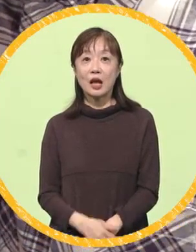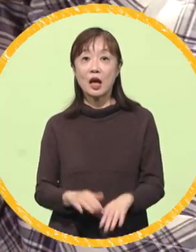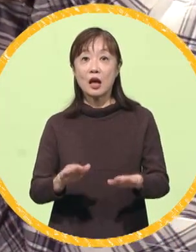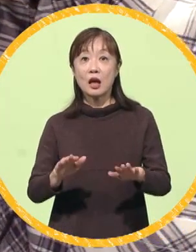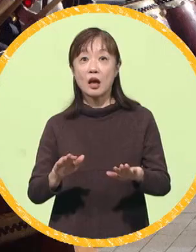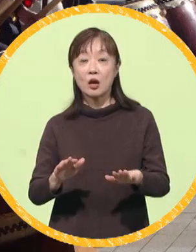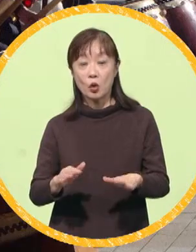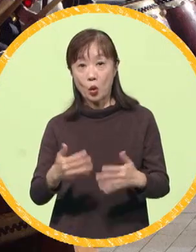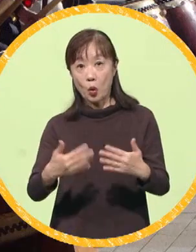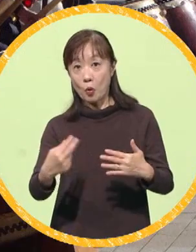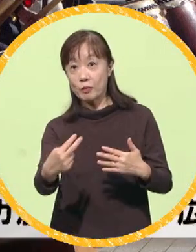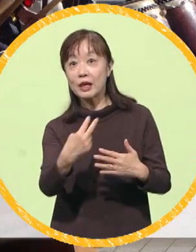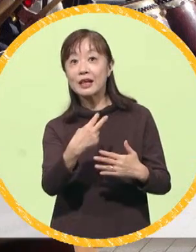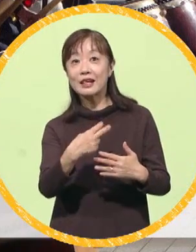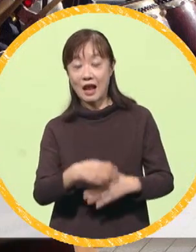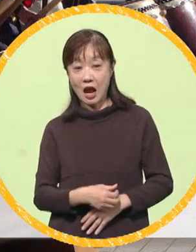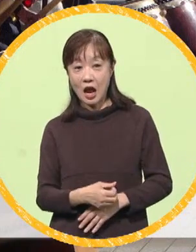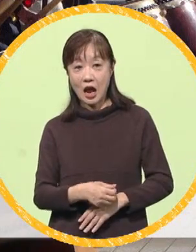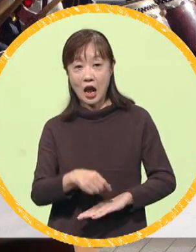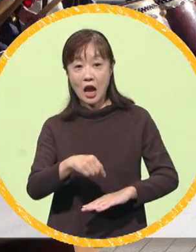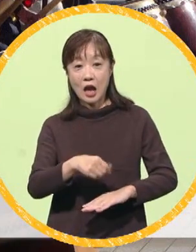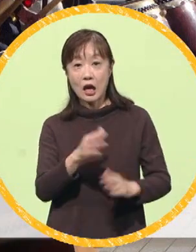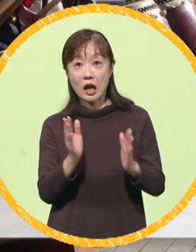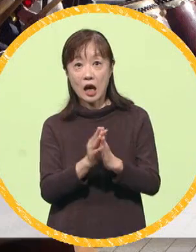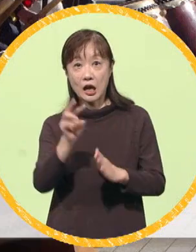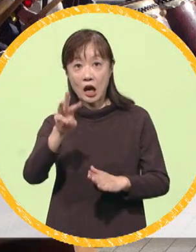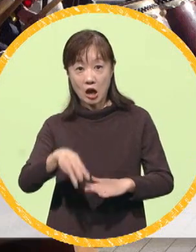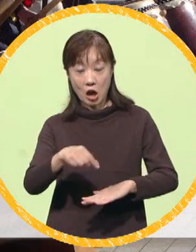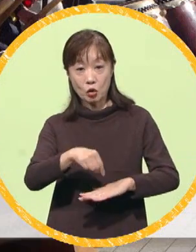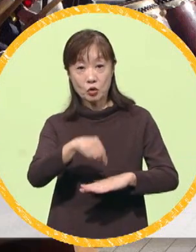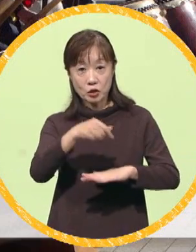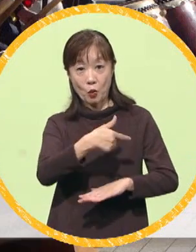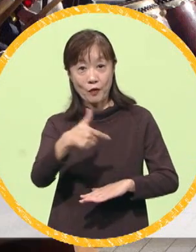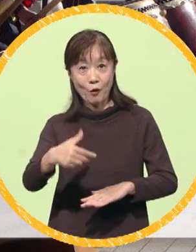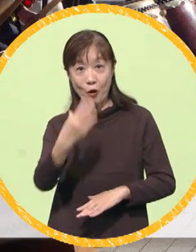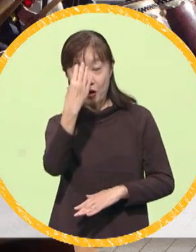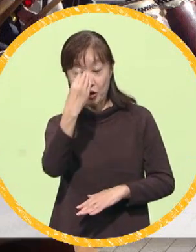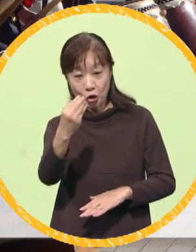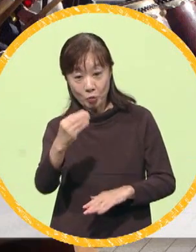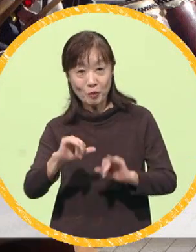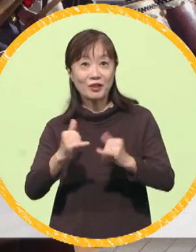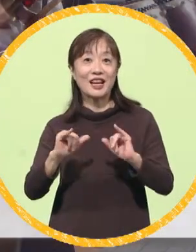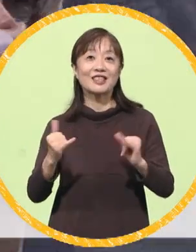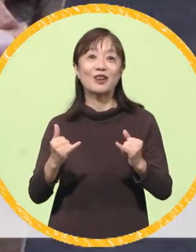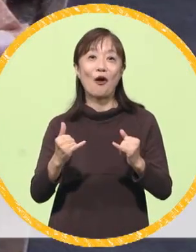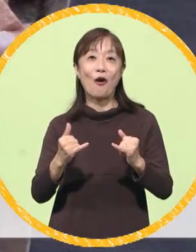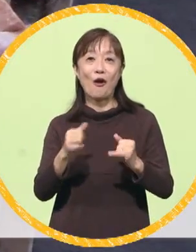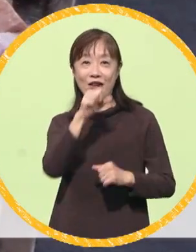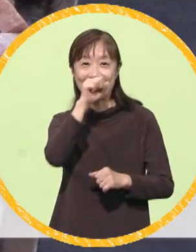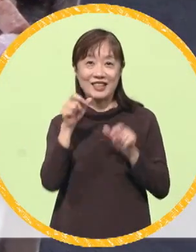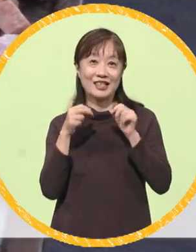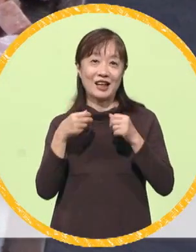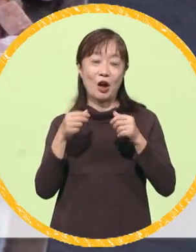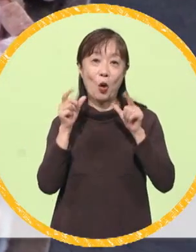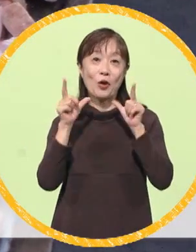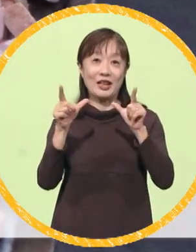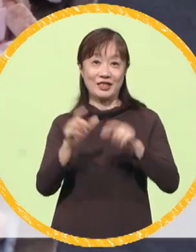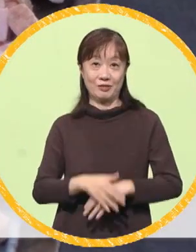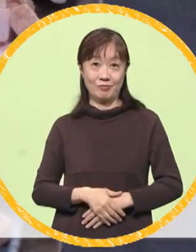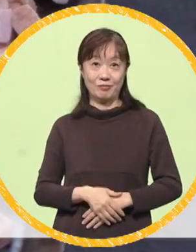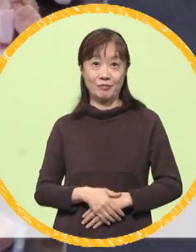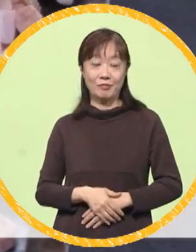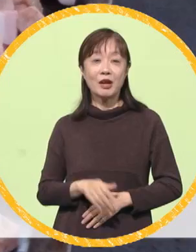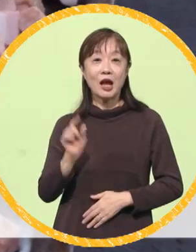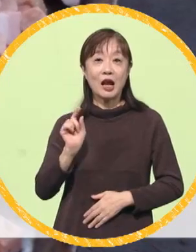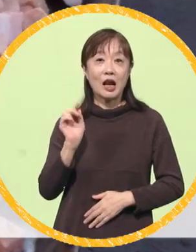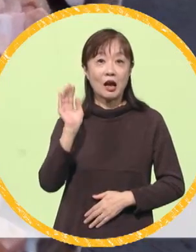放送を見て、はい、神奈川の畜産ブランドに興味を持ったそこのあなた、うん、朗報です、ね、来週18日日曜日に横浜赤